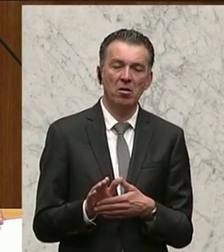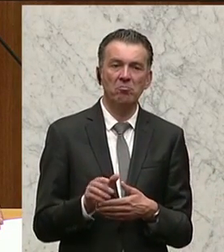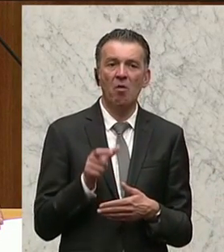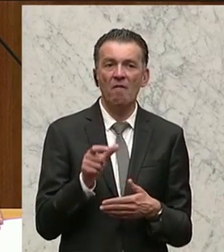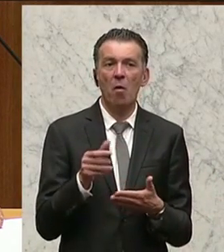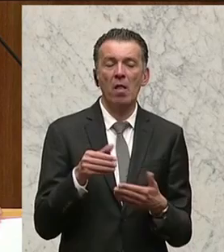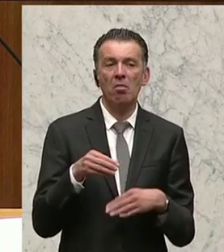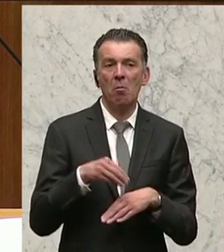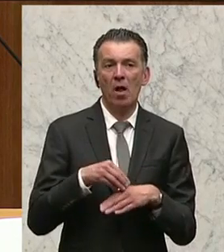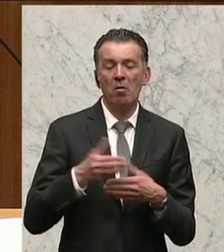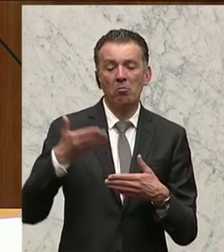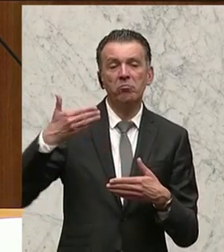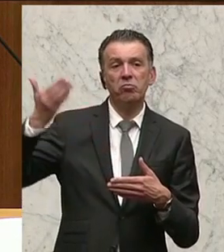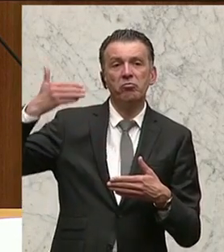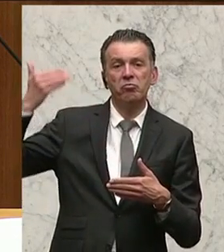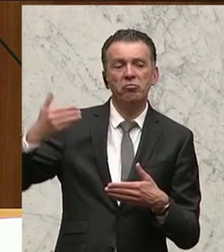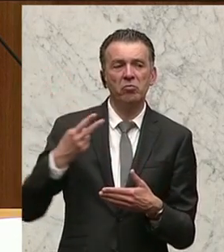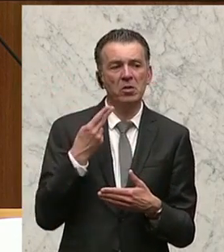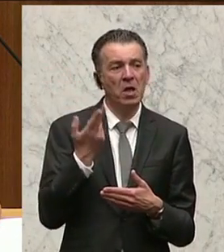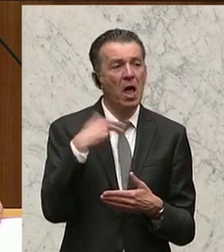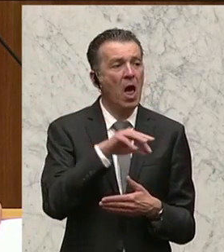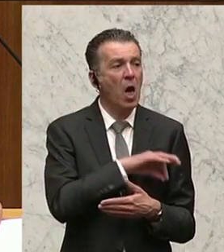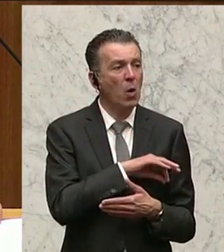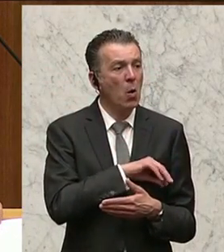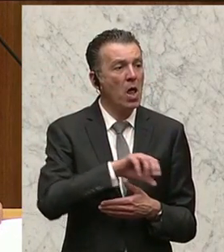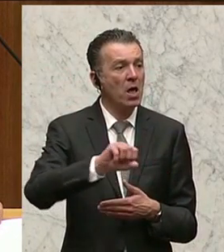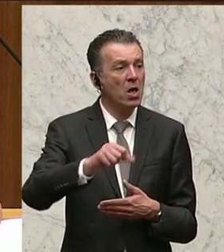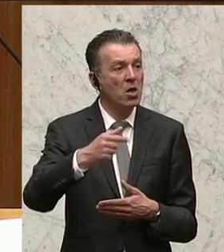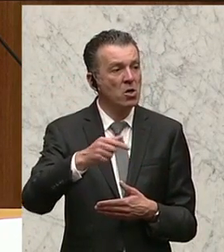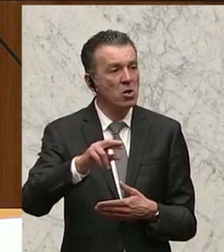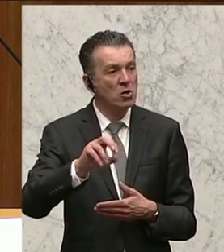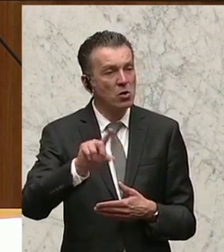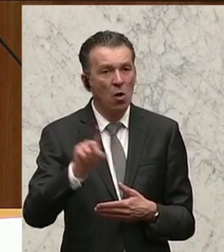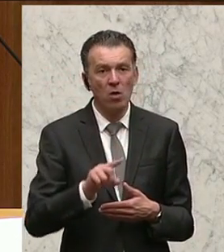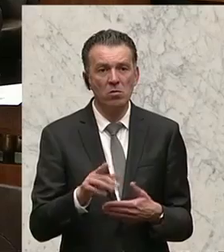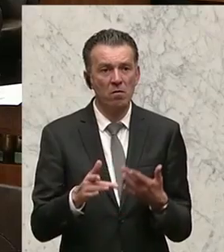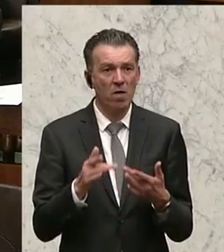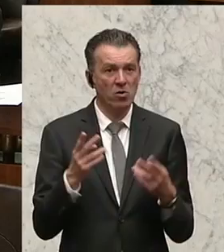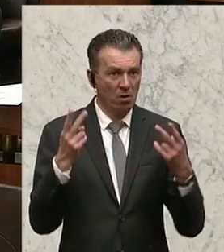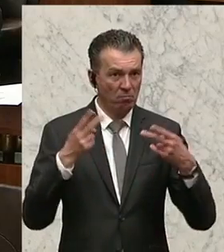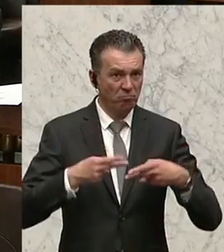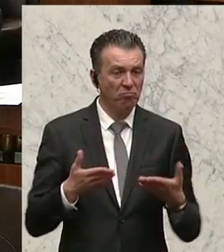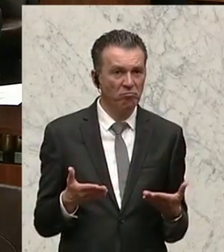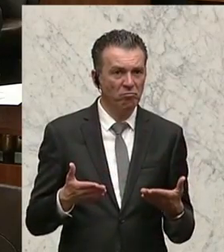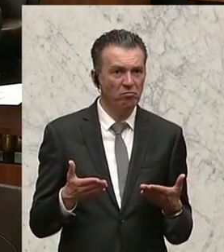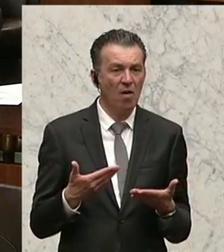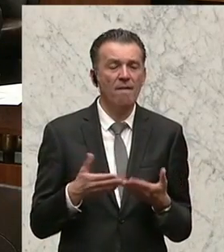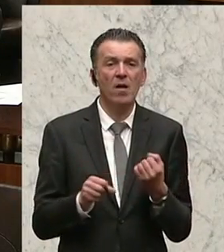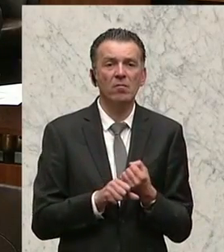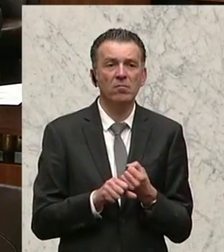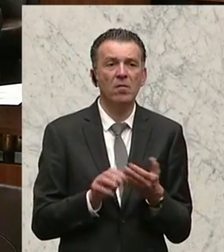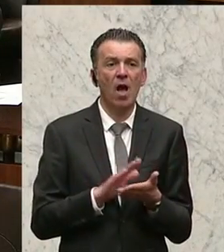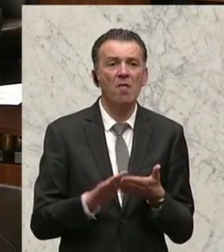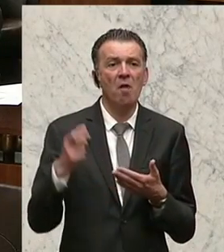meiner Vorredner, was ich hier sehe, und Kollege Stolz wird mir da wahrscheinlich zustimmen, ist das Verharren in Besitzständen,